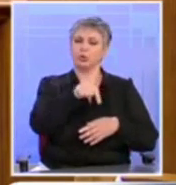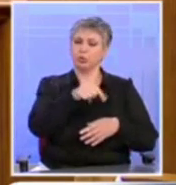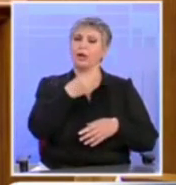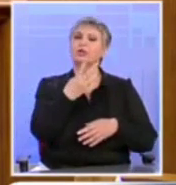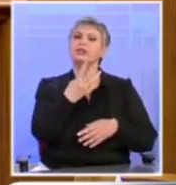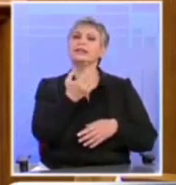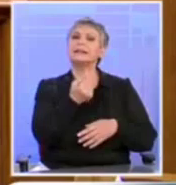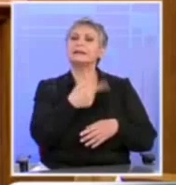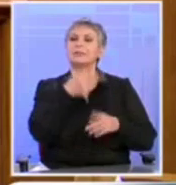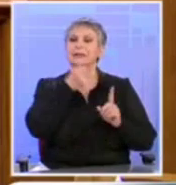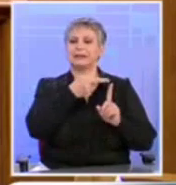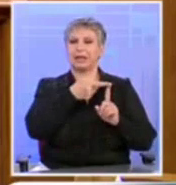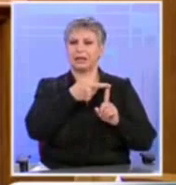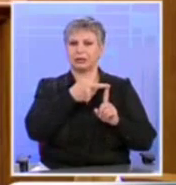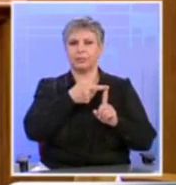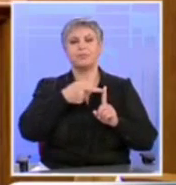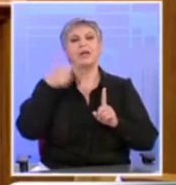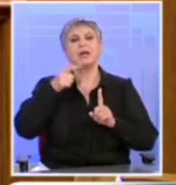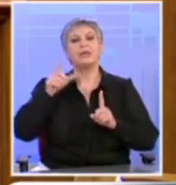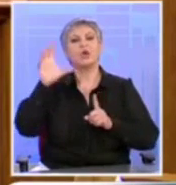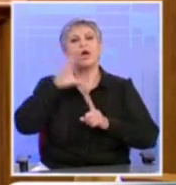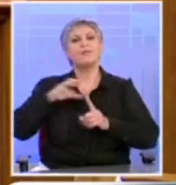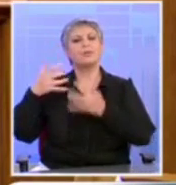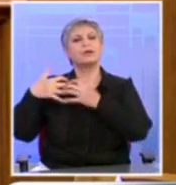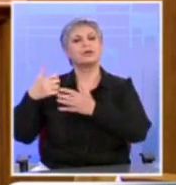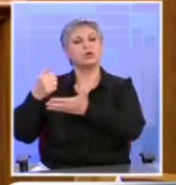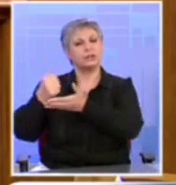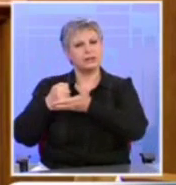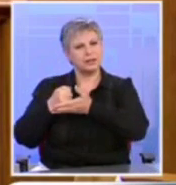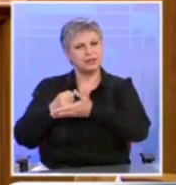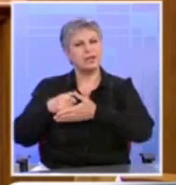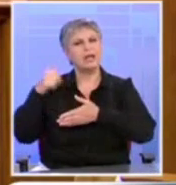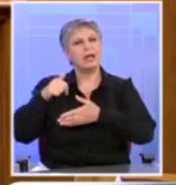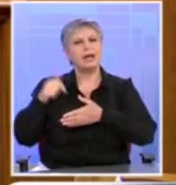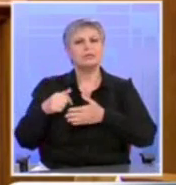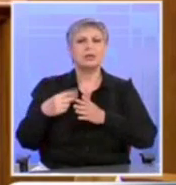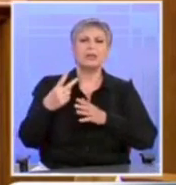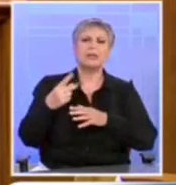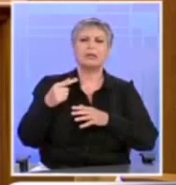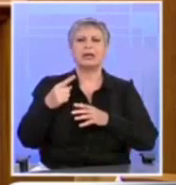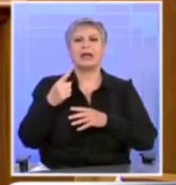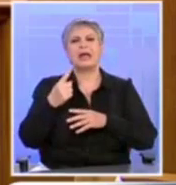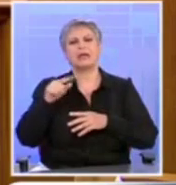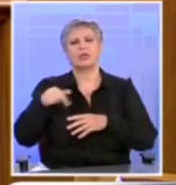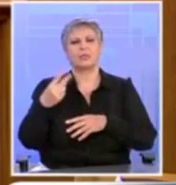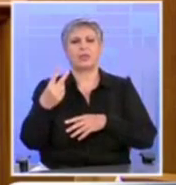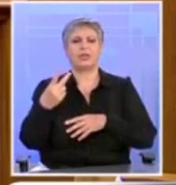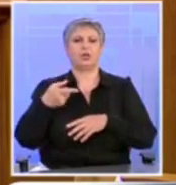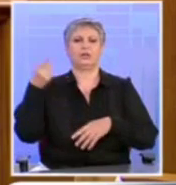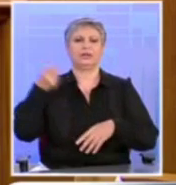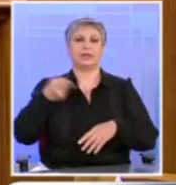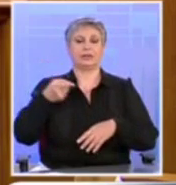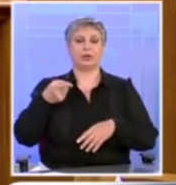3,5%, ενώ προς το ESM είναι 1,2%, και ταυτόχρονα υπάρχει μεγάλη